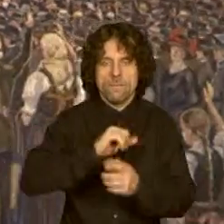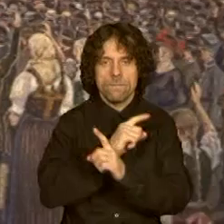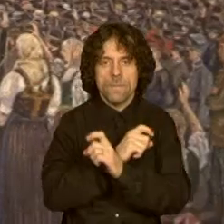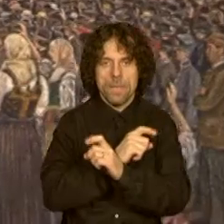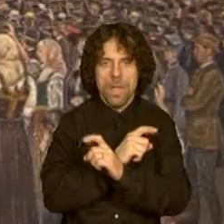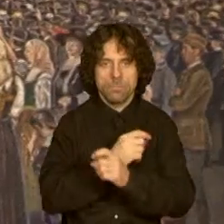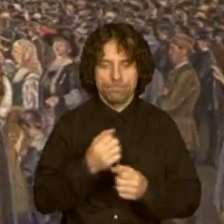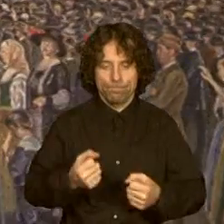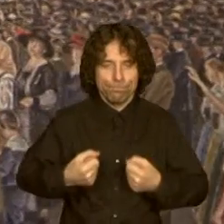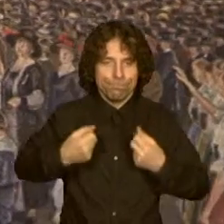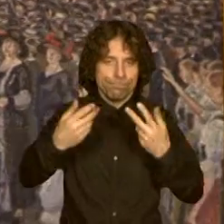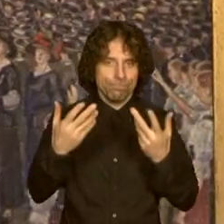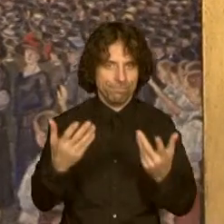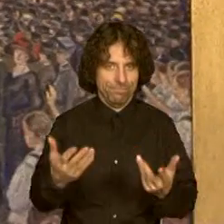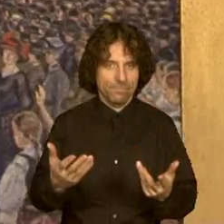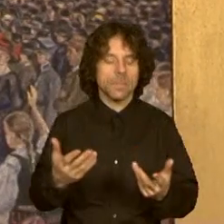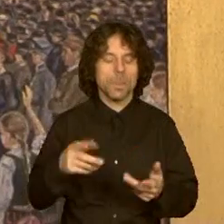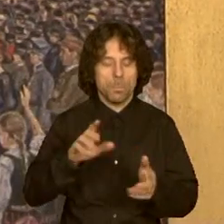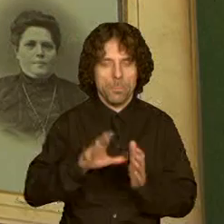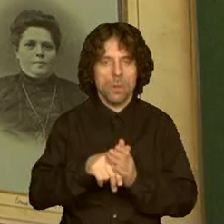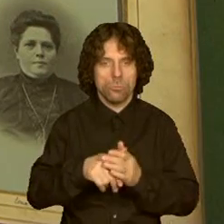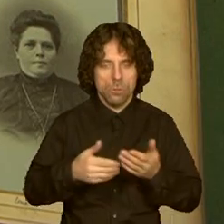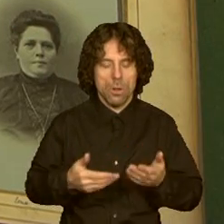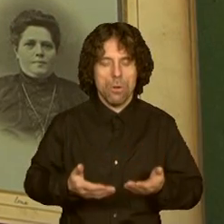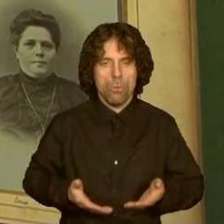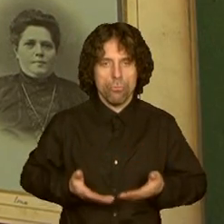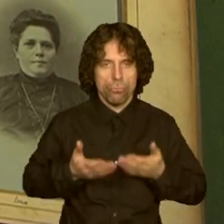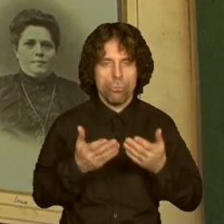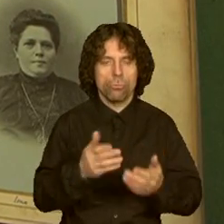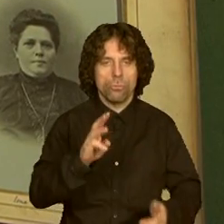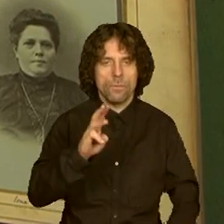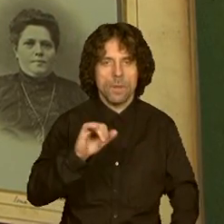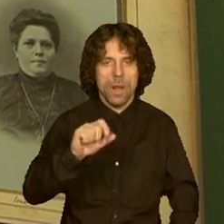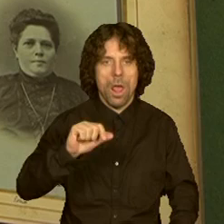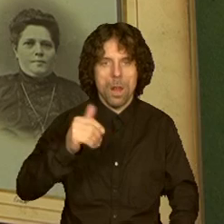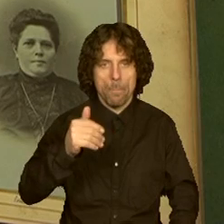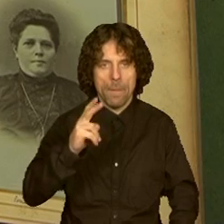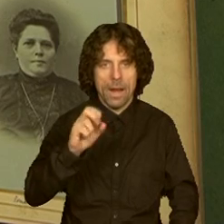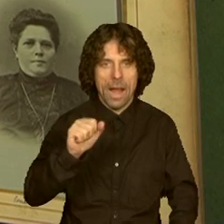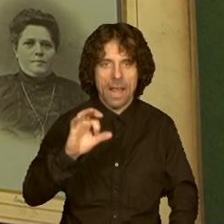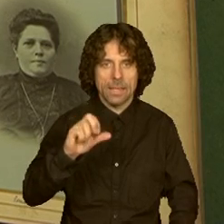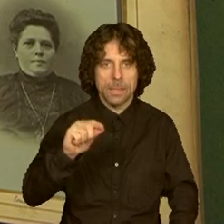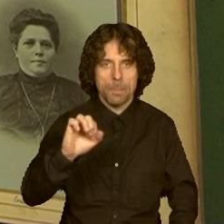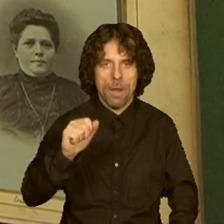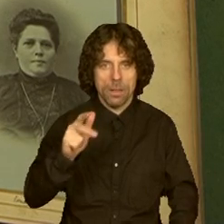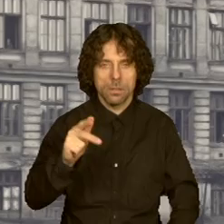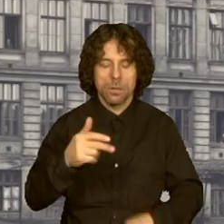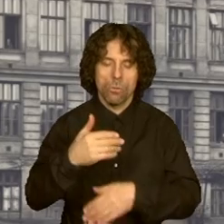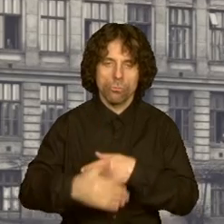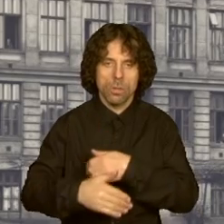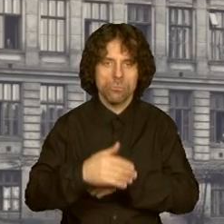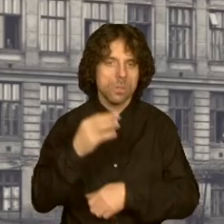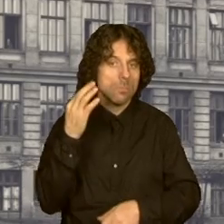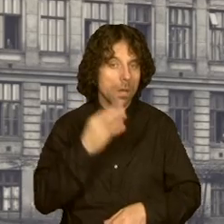wiedeńskiego szyku. W takim właśnie mieście urodził się Wilhelm Kasperlik.